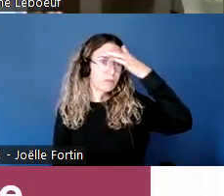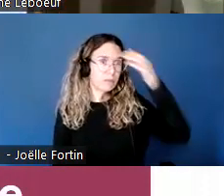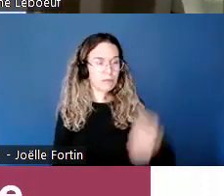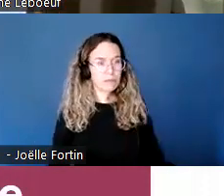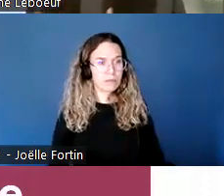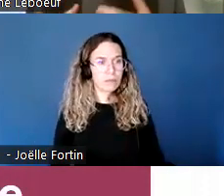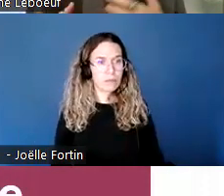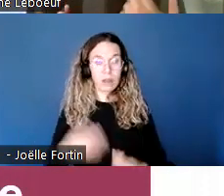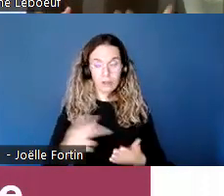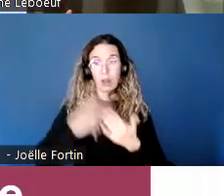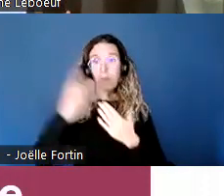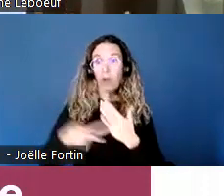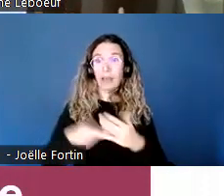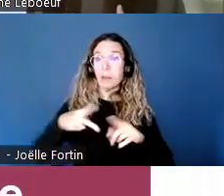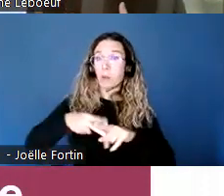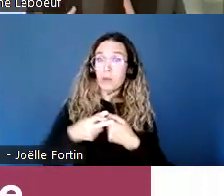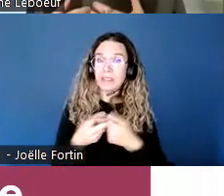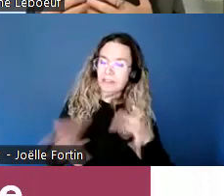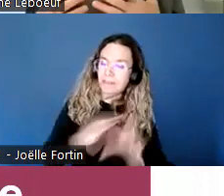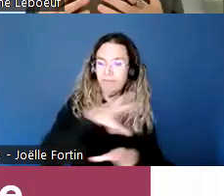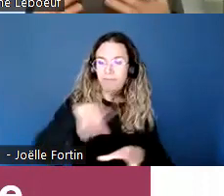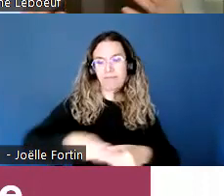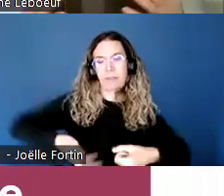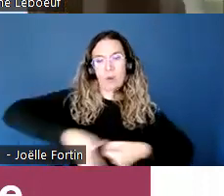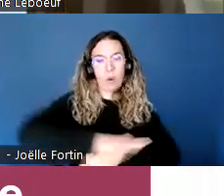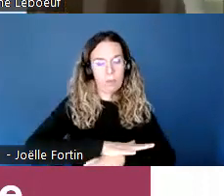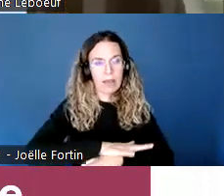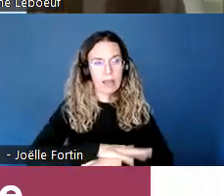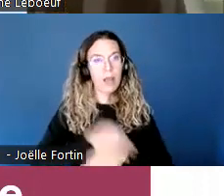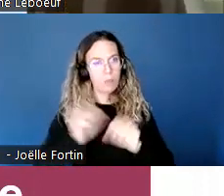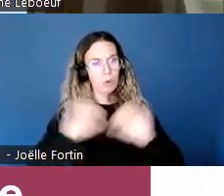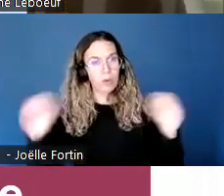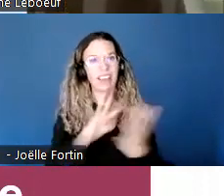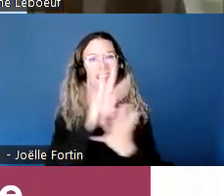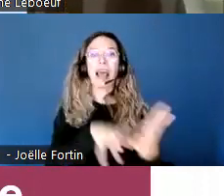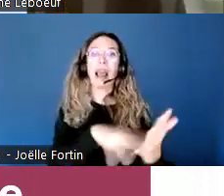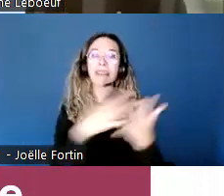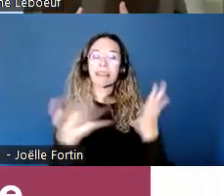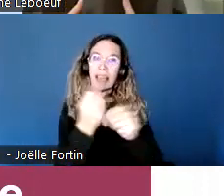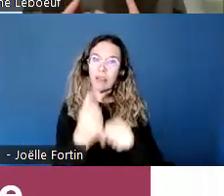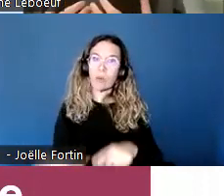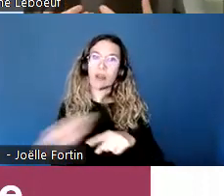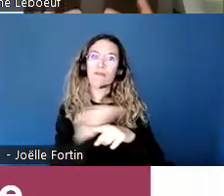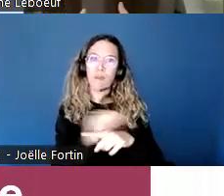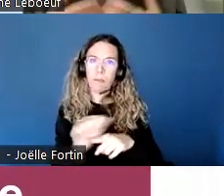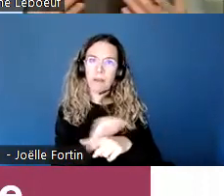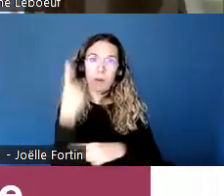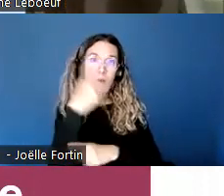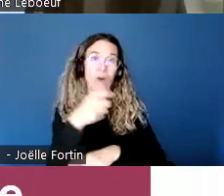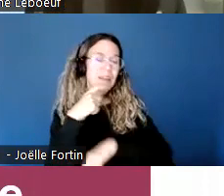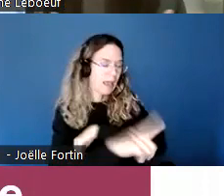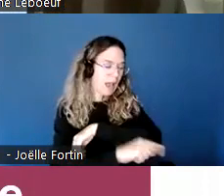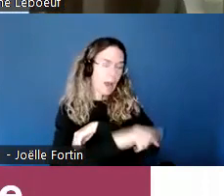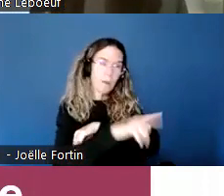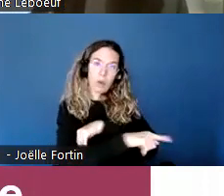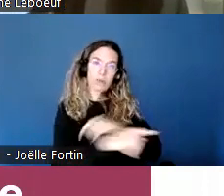le programme est vraiment un outil clé en main qui va permettre aux résidences de créer un calendrier annuel de formation pour les employés selon